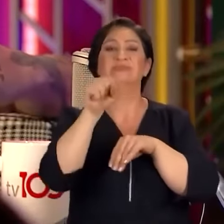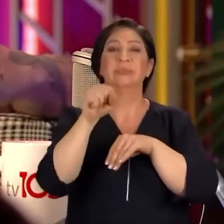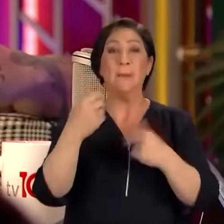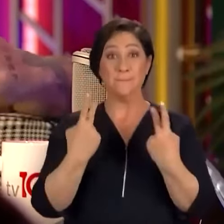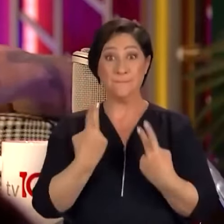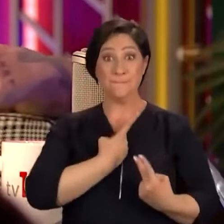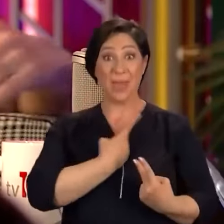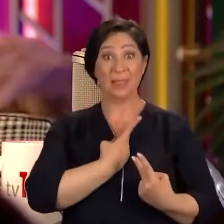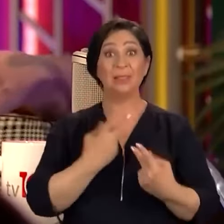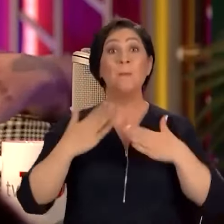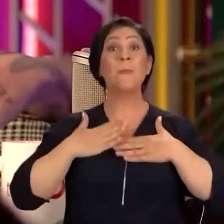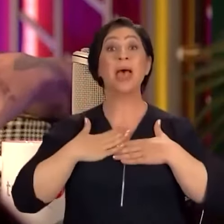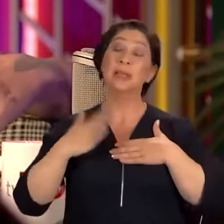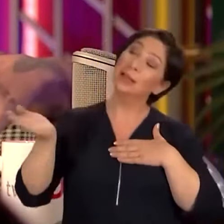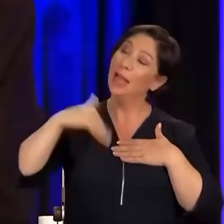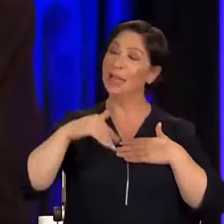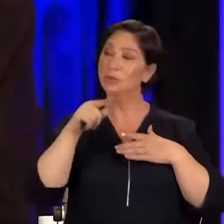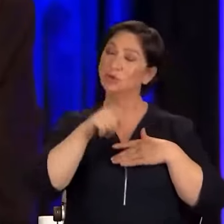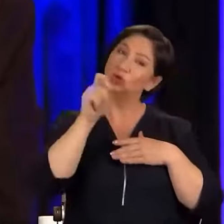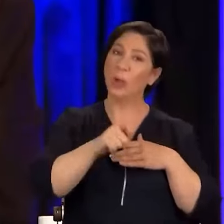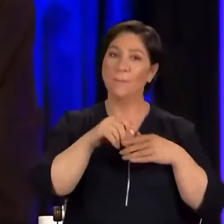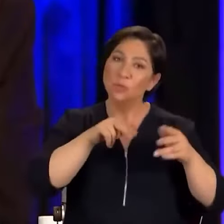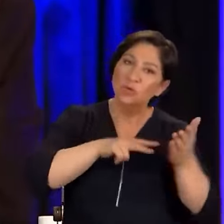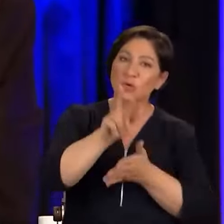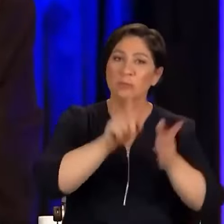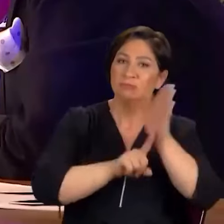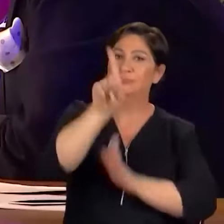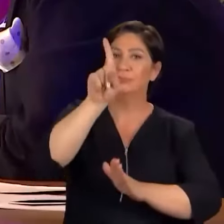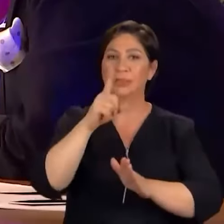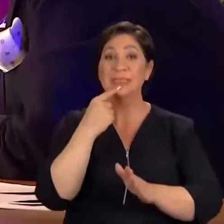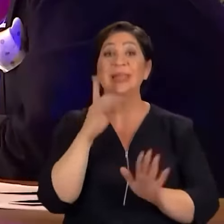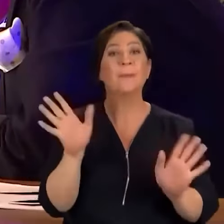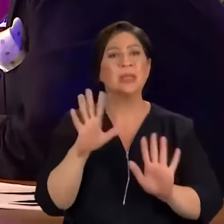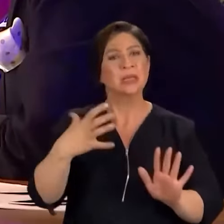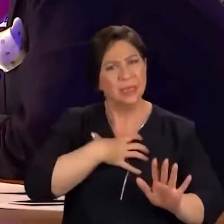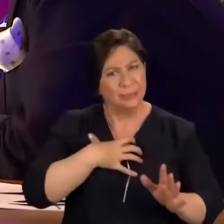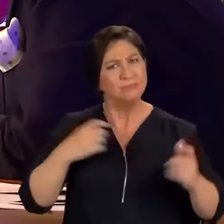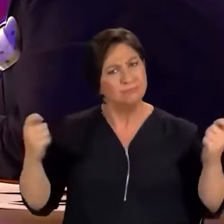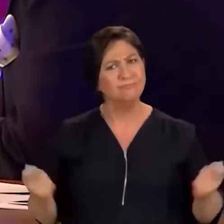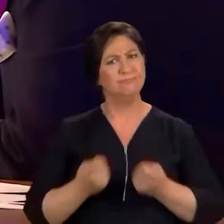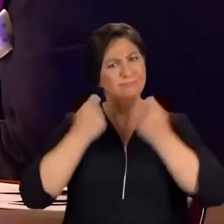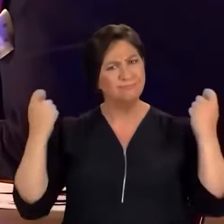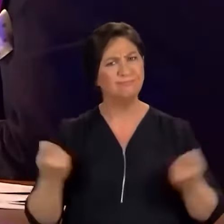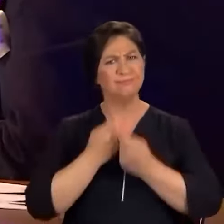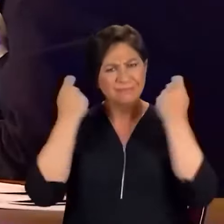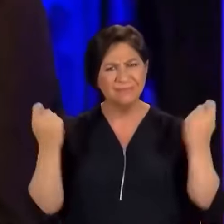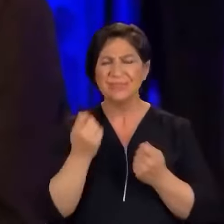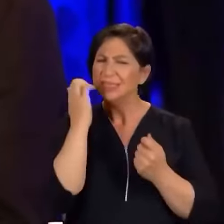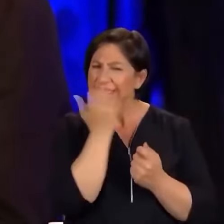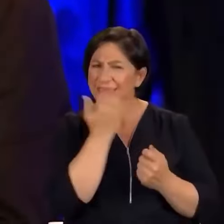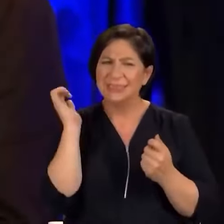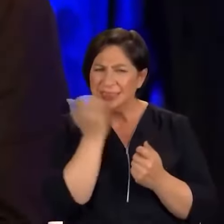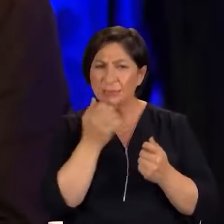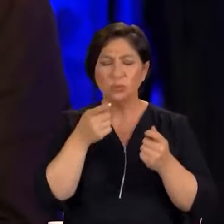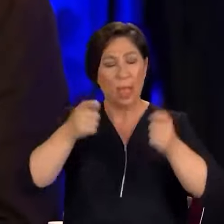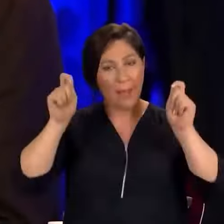ben ulaştım. Yani kimse bana demedi gel şuradan yürürsen işte yolun kısalacak. Hiç kimse demedi. Tamamıyla kendim